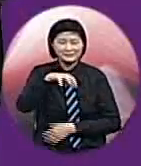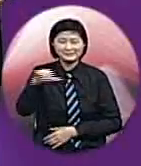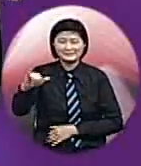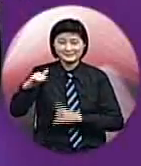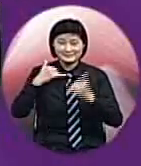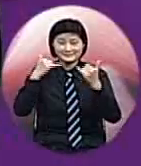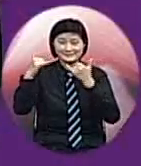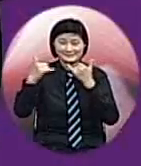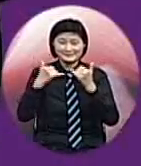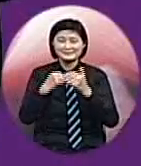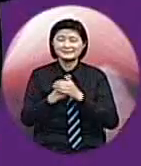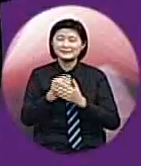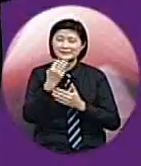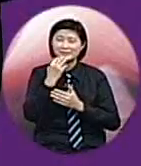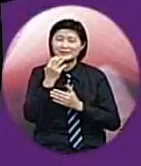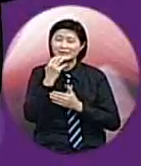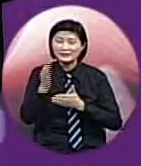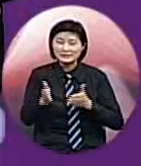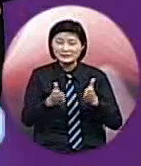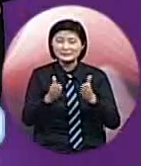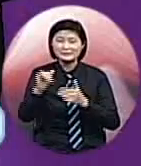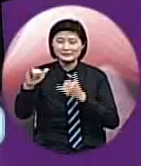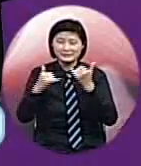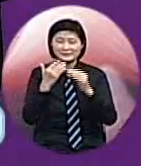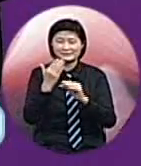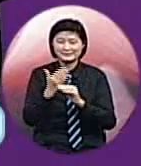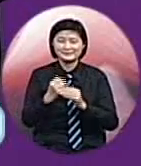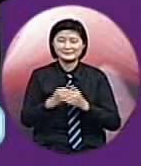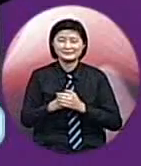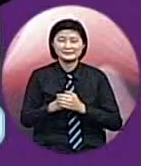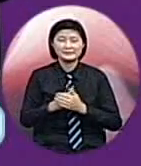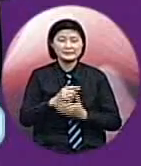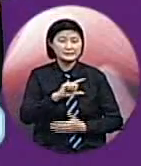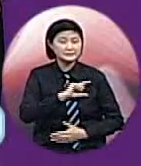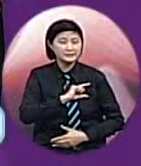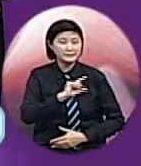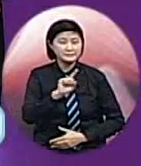거의 서울하고 경기? 서울하고 경기도 뭐. 네. 자, 성함이